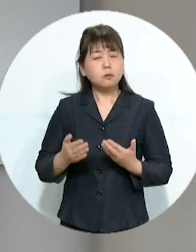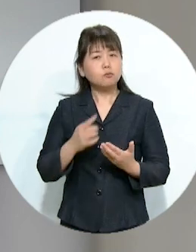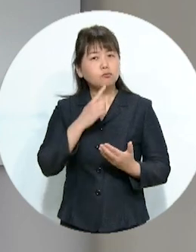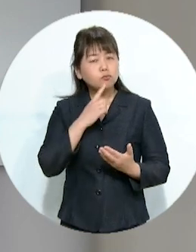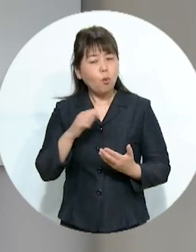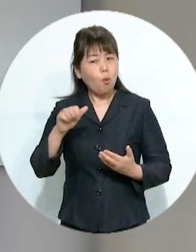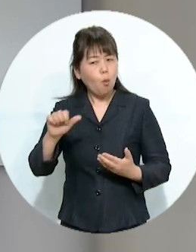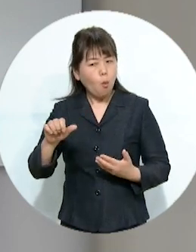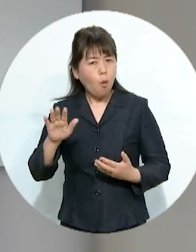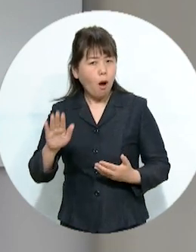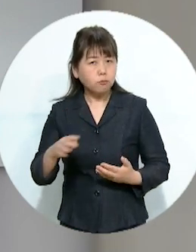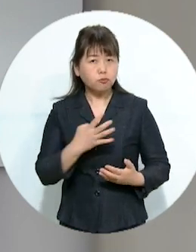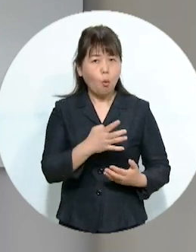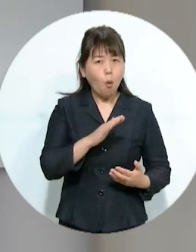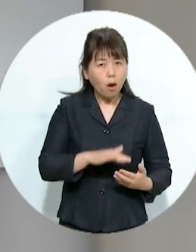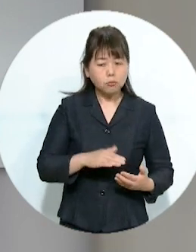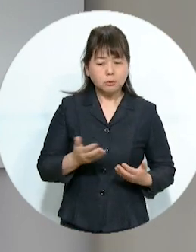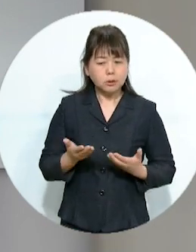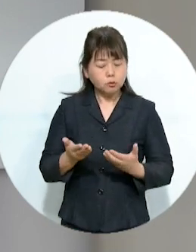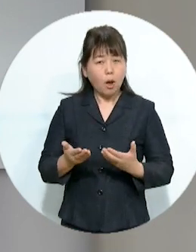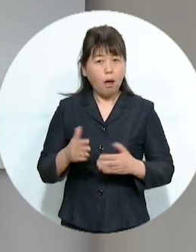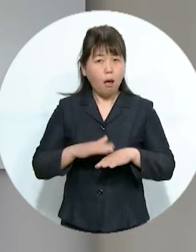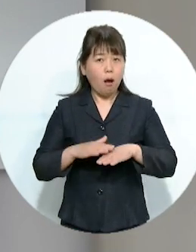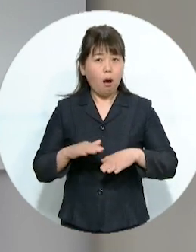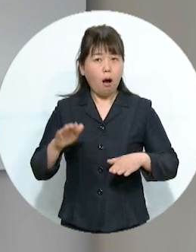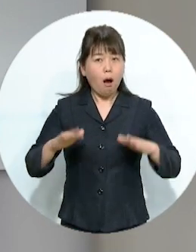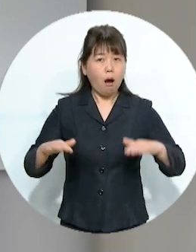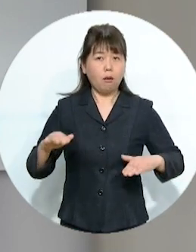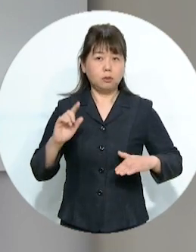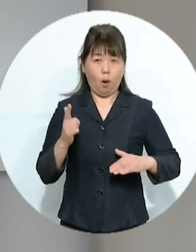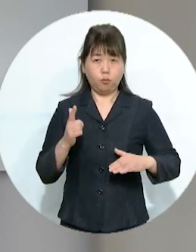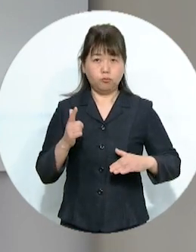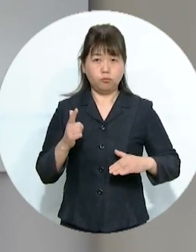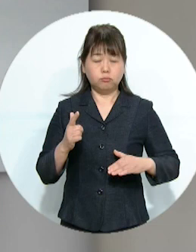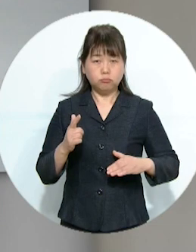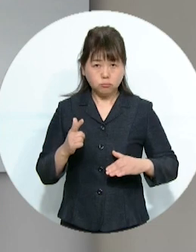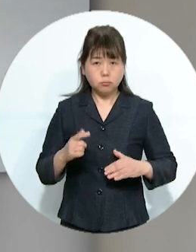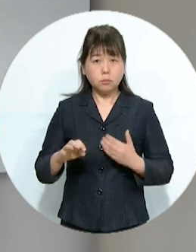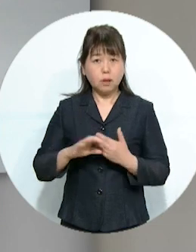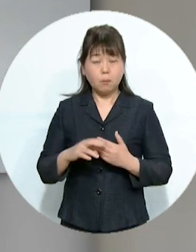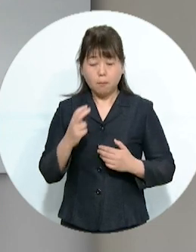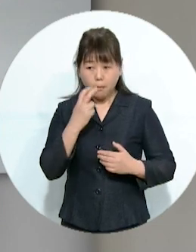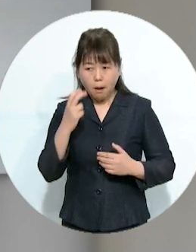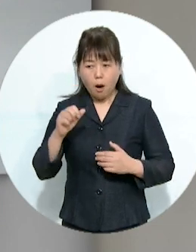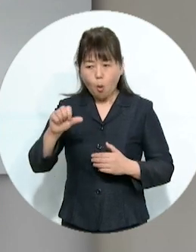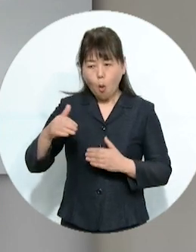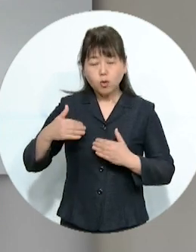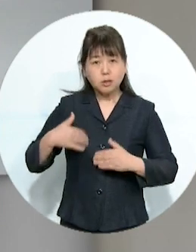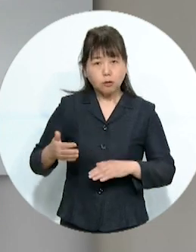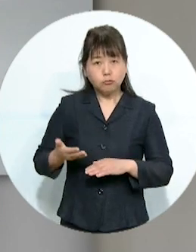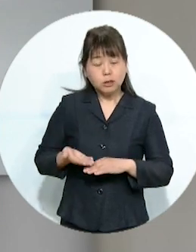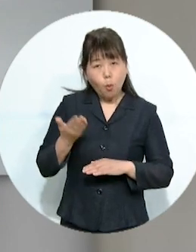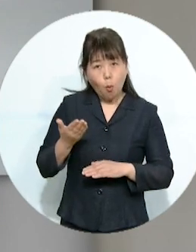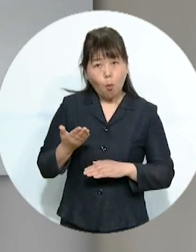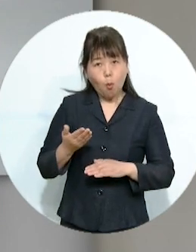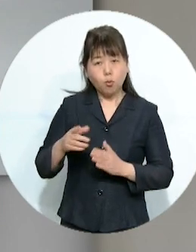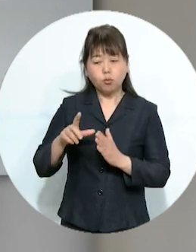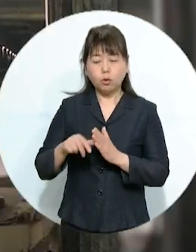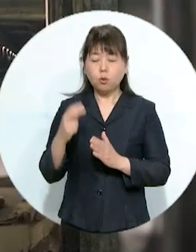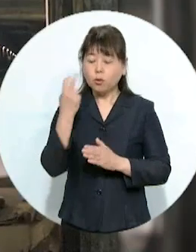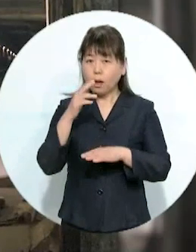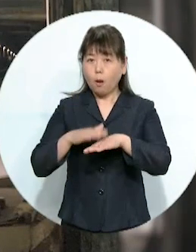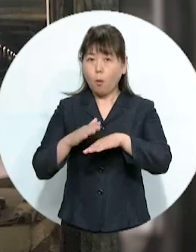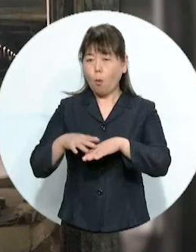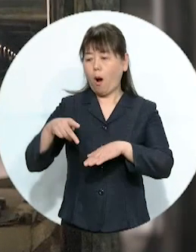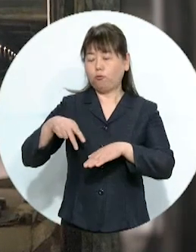れるわけではありませんので、そのエリア地震計が実際に観測した震度5弱以上の区間は歩いて点検を